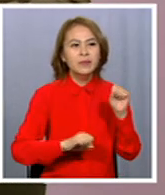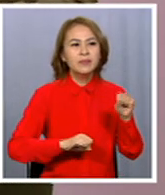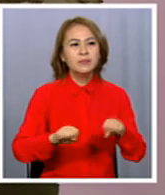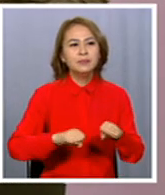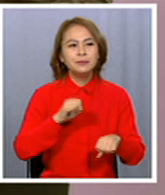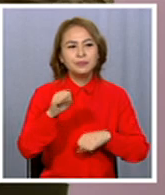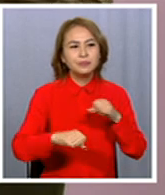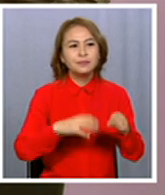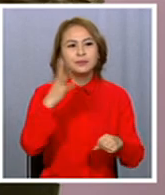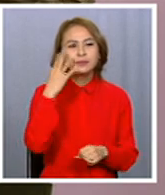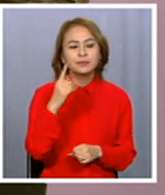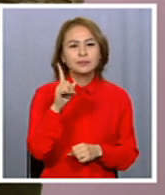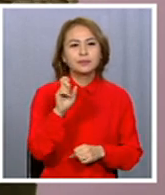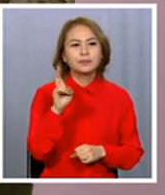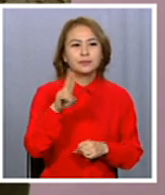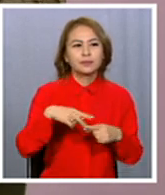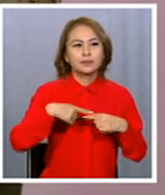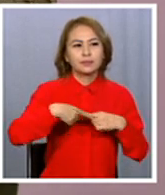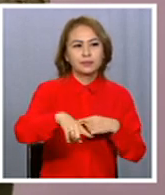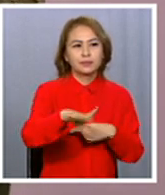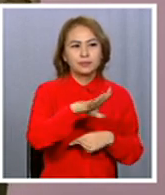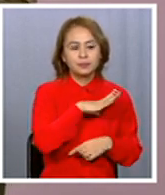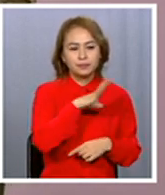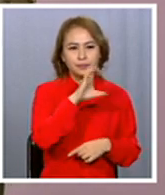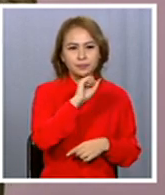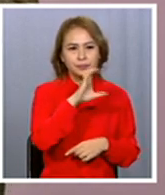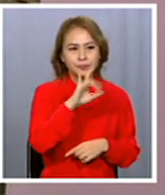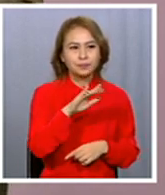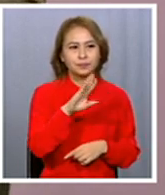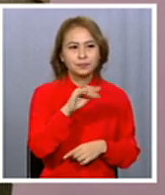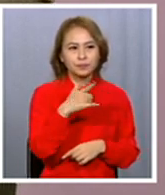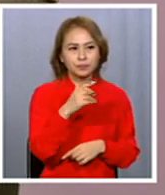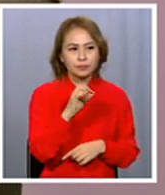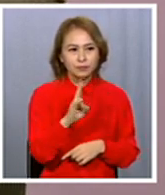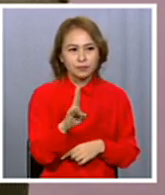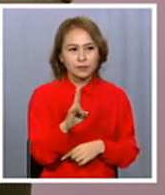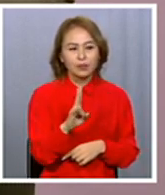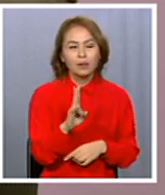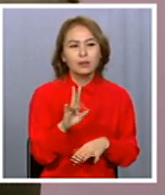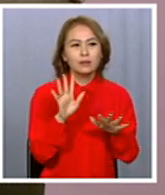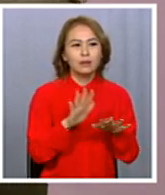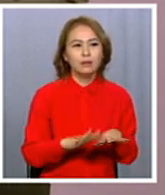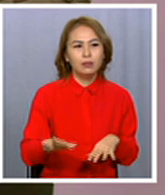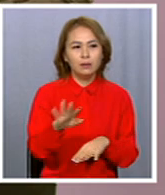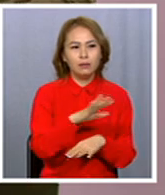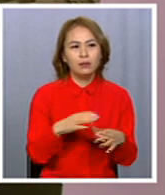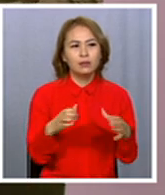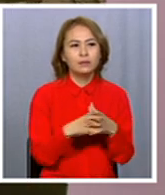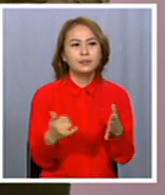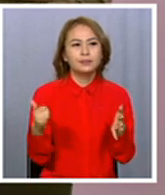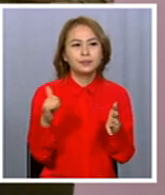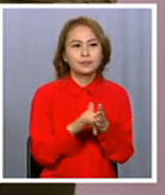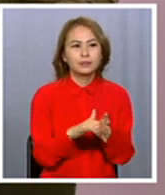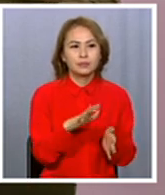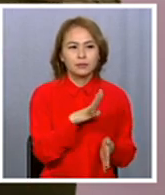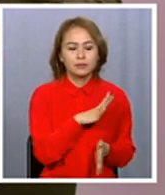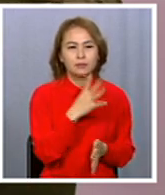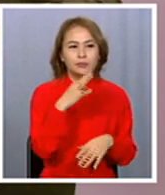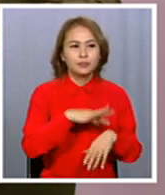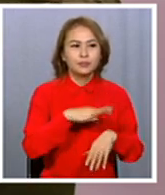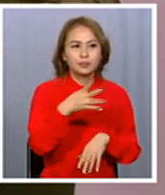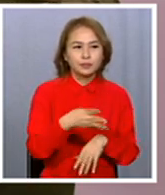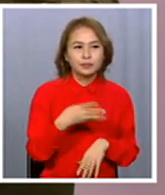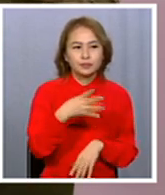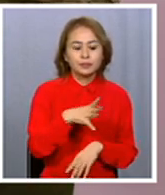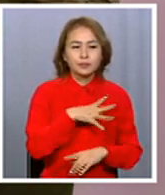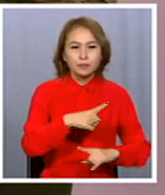Алматыдан 100 километр қашықтықтағы Асы Түрген шатқалында орналасқан расытқанаға 4 сағатта